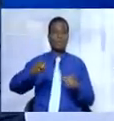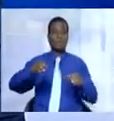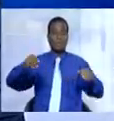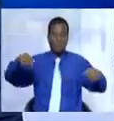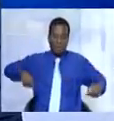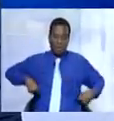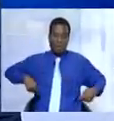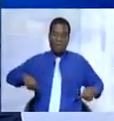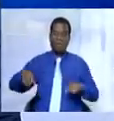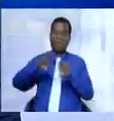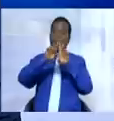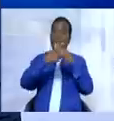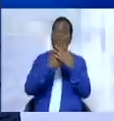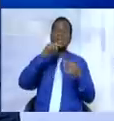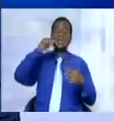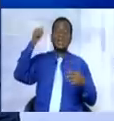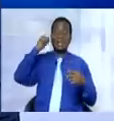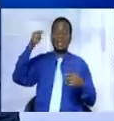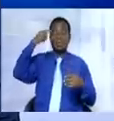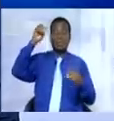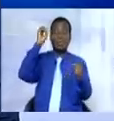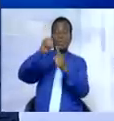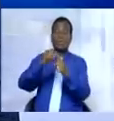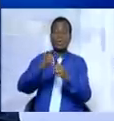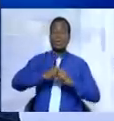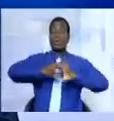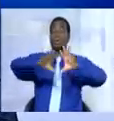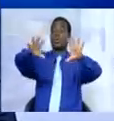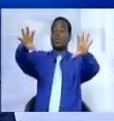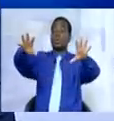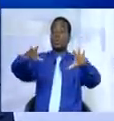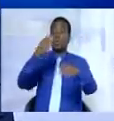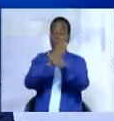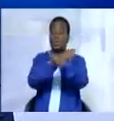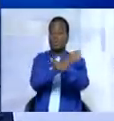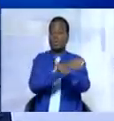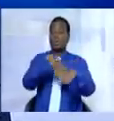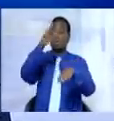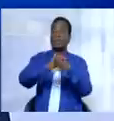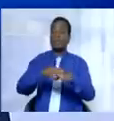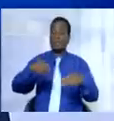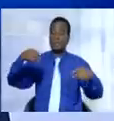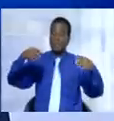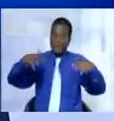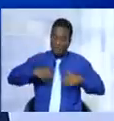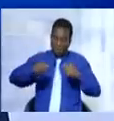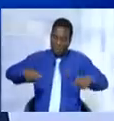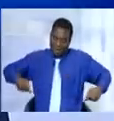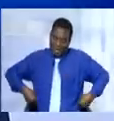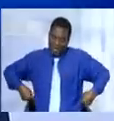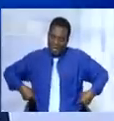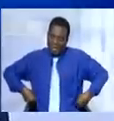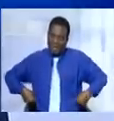hier à Grand Bassam. Un congrès qui a pour objectif de vulgariser les avancées concernant le traitement de l'insuffisance